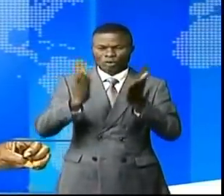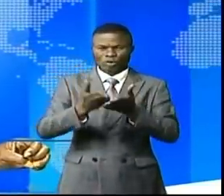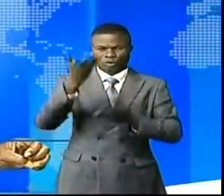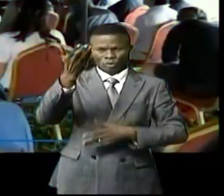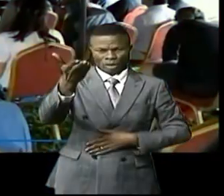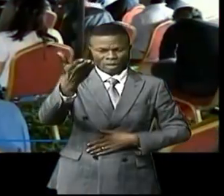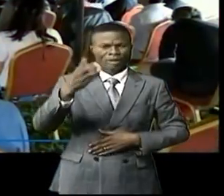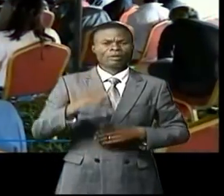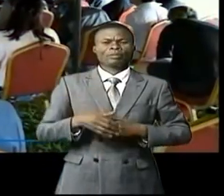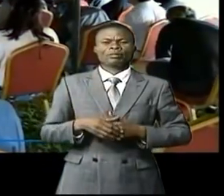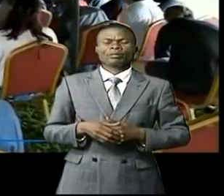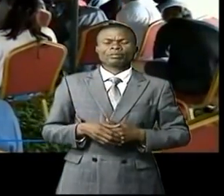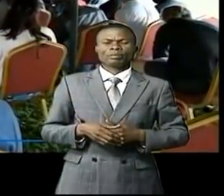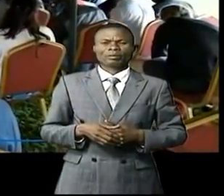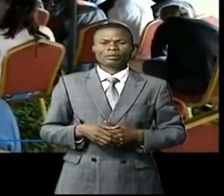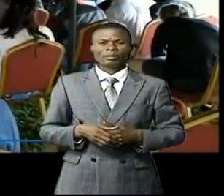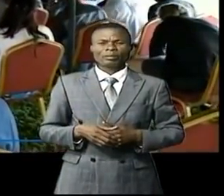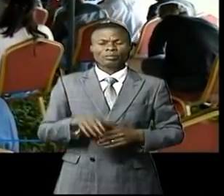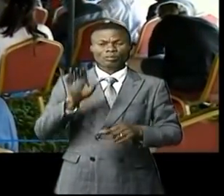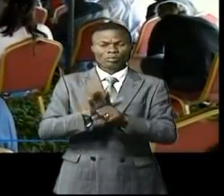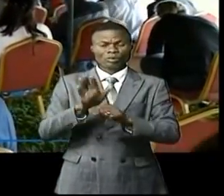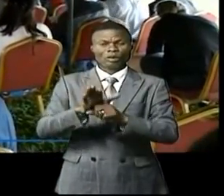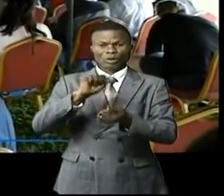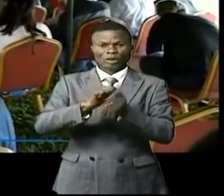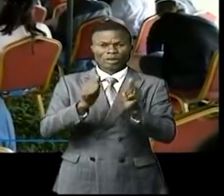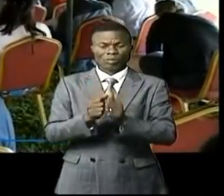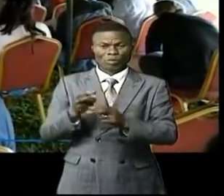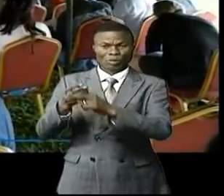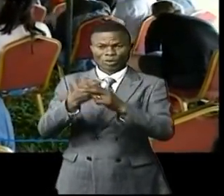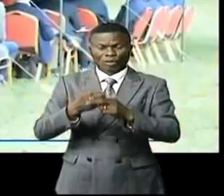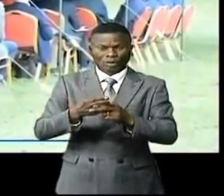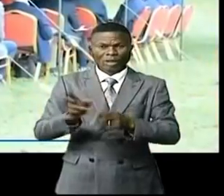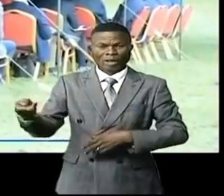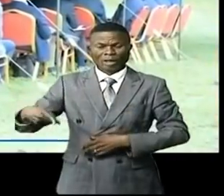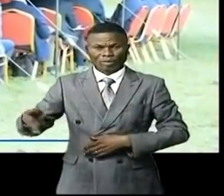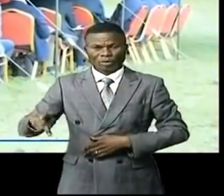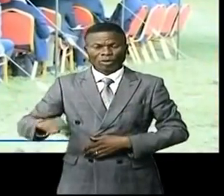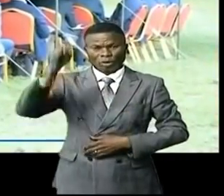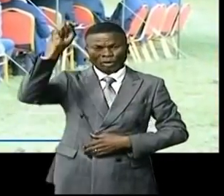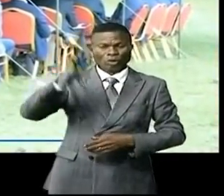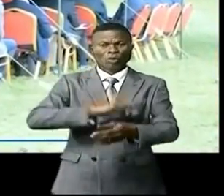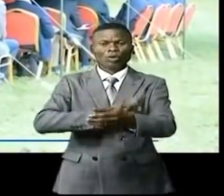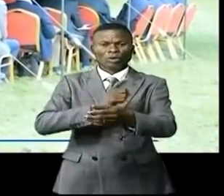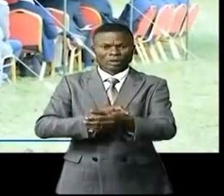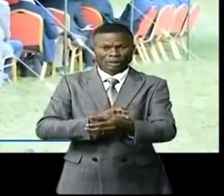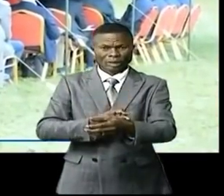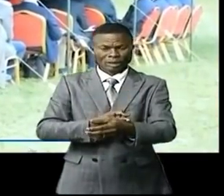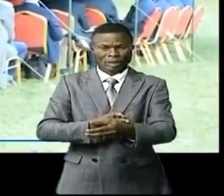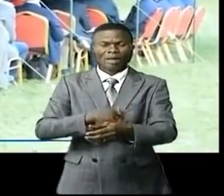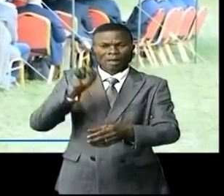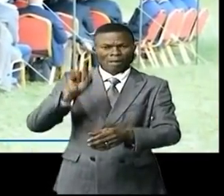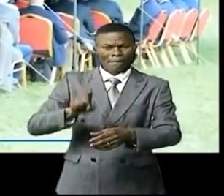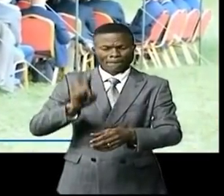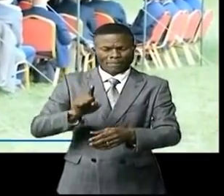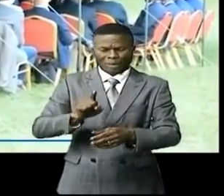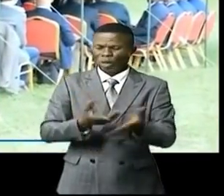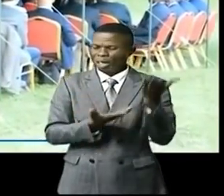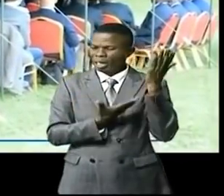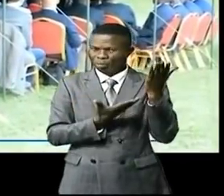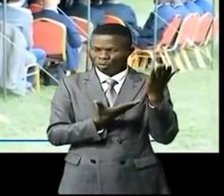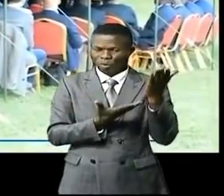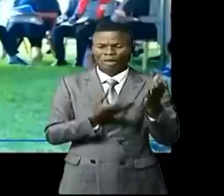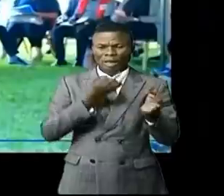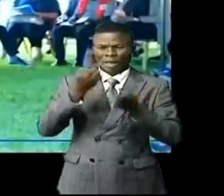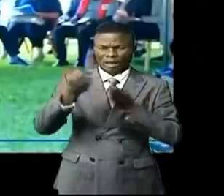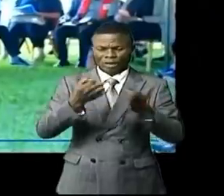Lusala. Les différents problèmes liés à la sécurité dans la province du Nord Kivu créent des besoins d'ordre humanitaire. Décidé